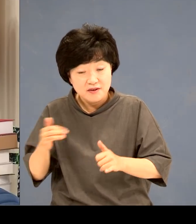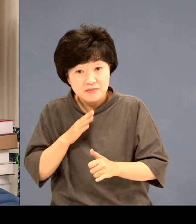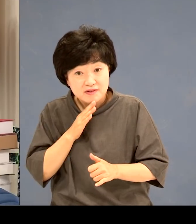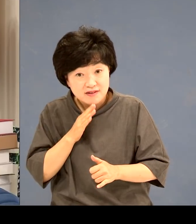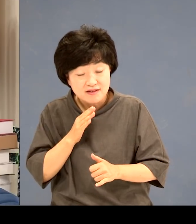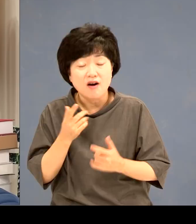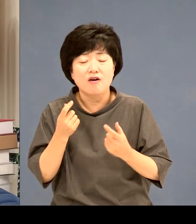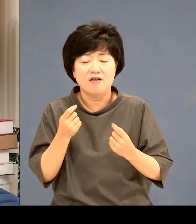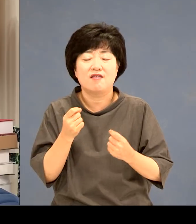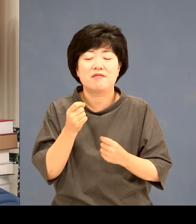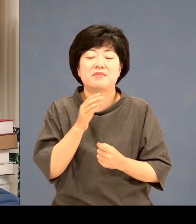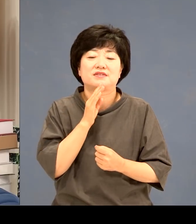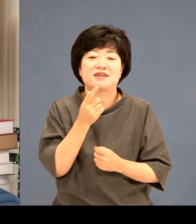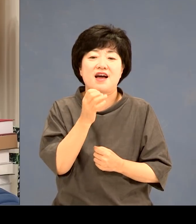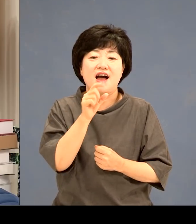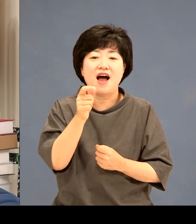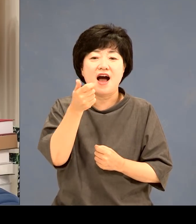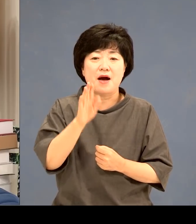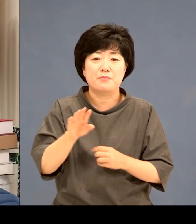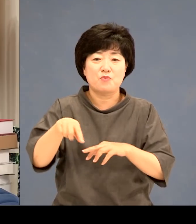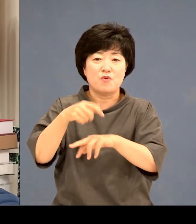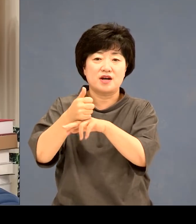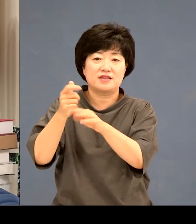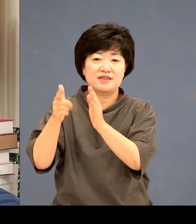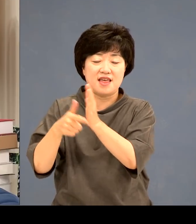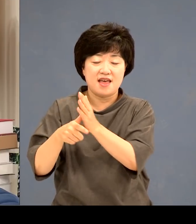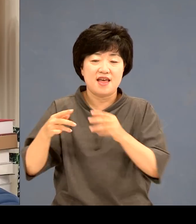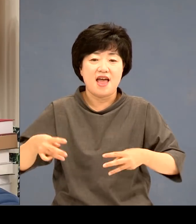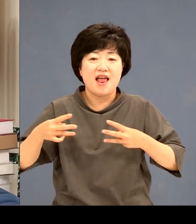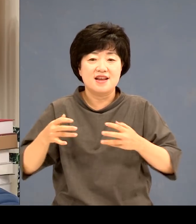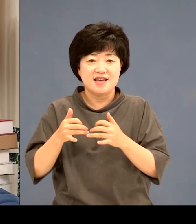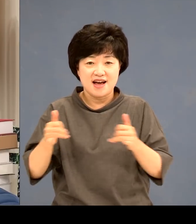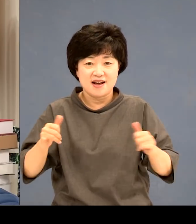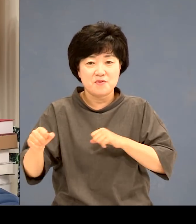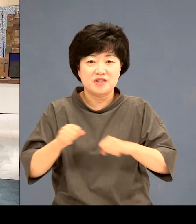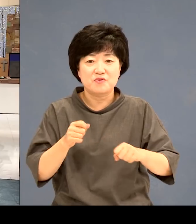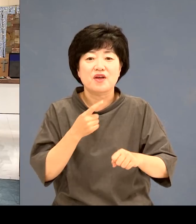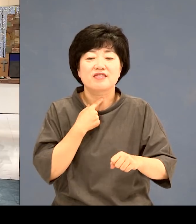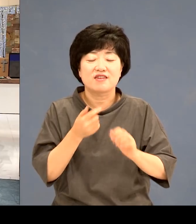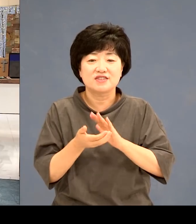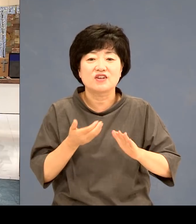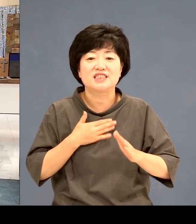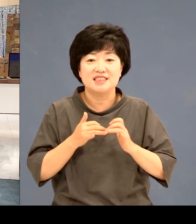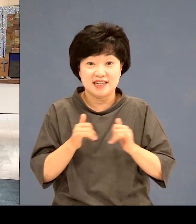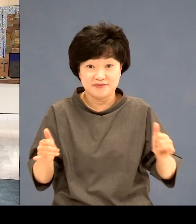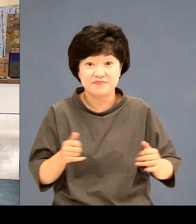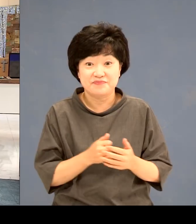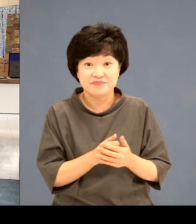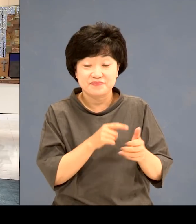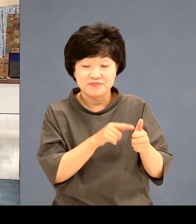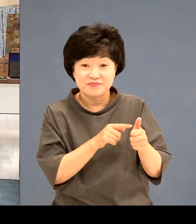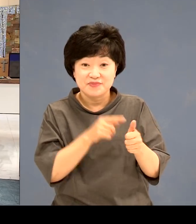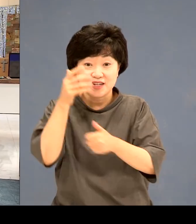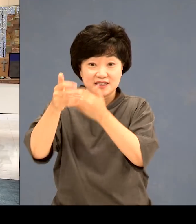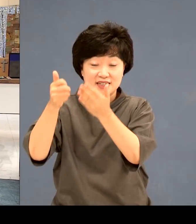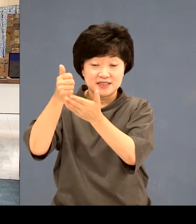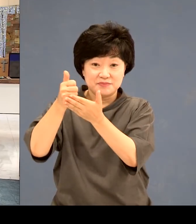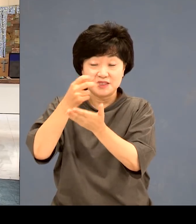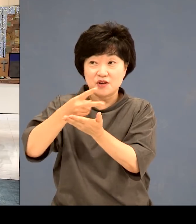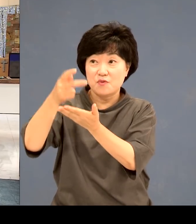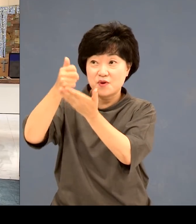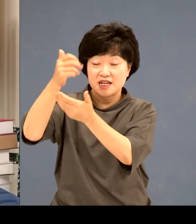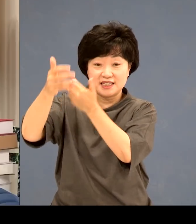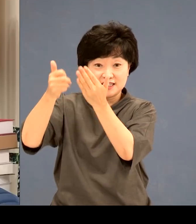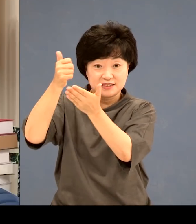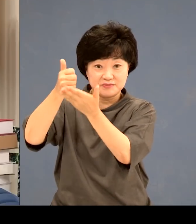19절 이하에 보면 네. 아방 시대 때 그 엘리야가 그때 활동했던 선지자였거든요. 네. 그래서 이제